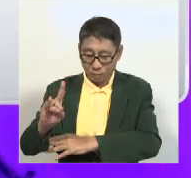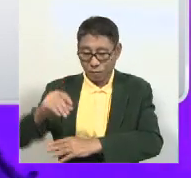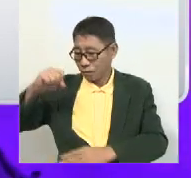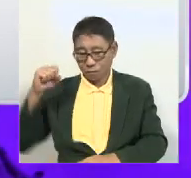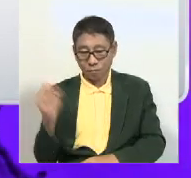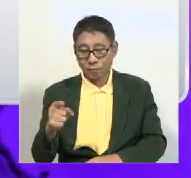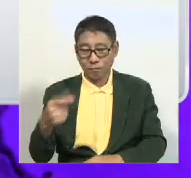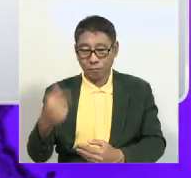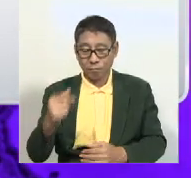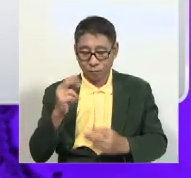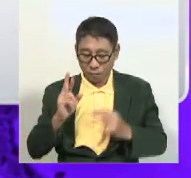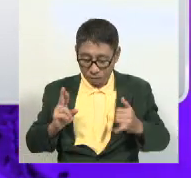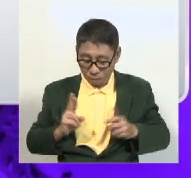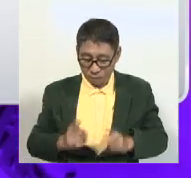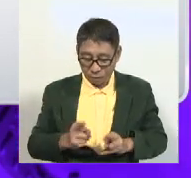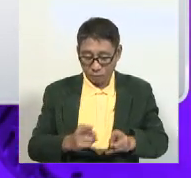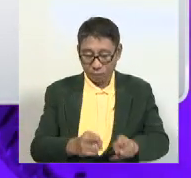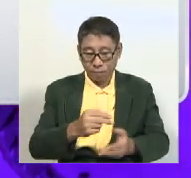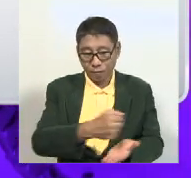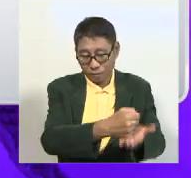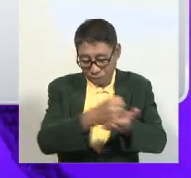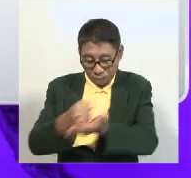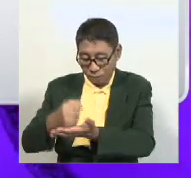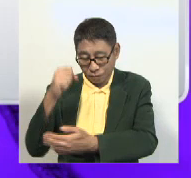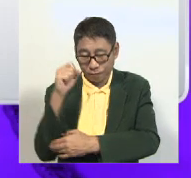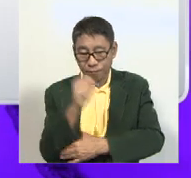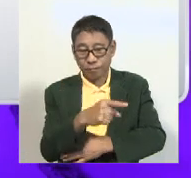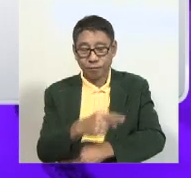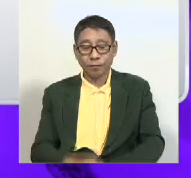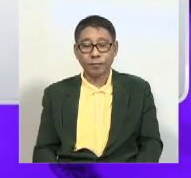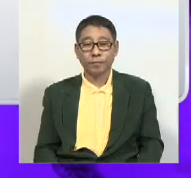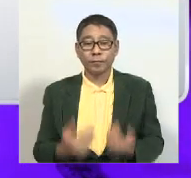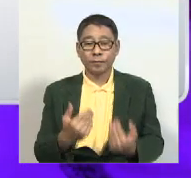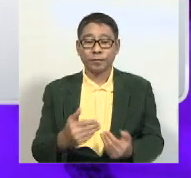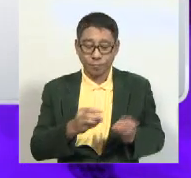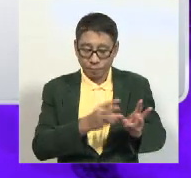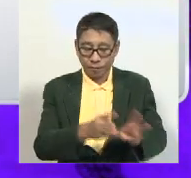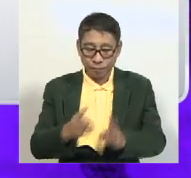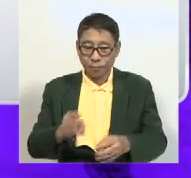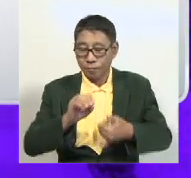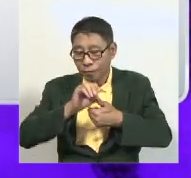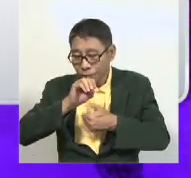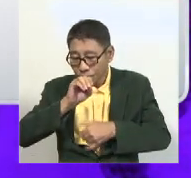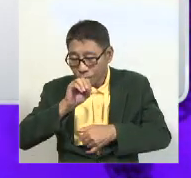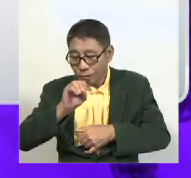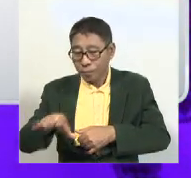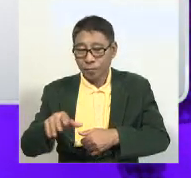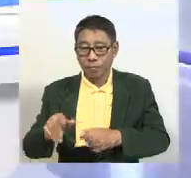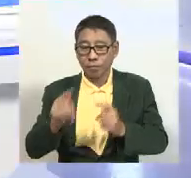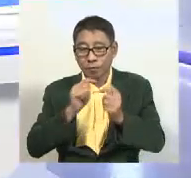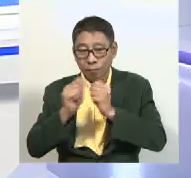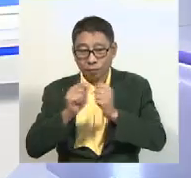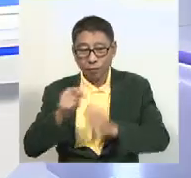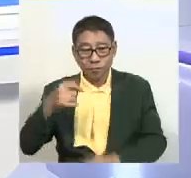ทีค่ะเพื่อที่จะเร่งการดำเนินการให้การช่วยเหลือโดยเร็วที่สุดค่ะ ซึ่งช่องทางการแจ้งไปยังปศุสัตว์ตอนนี้มีเบอร์ติดต่อน